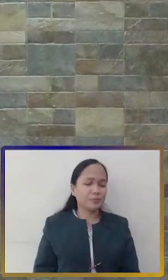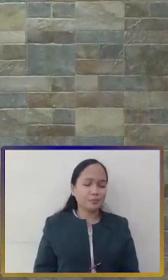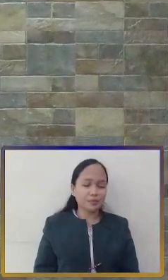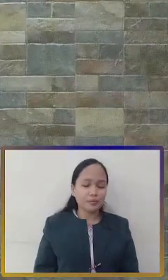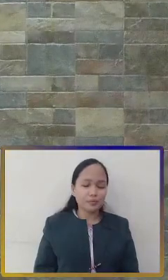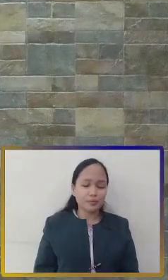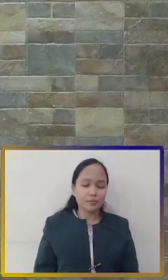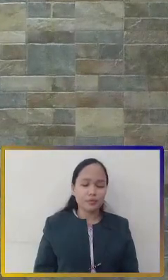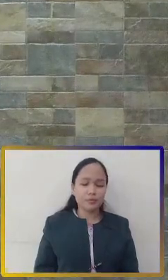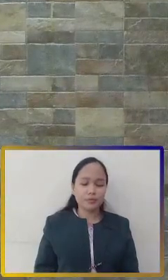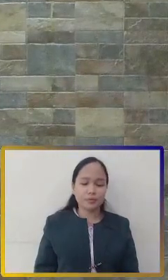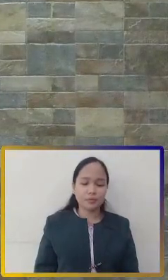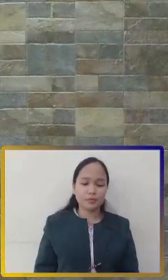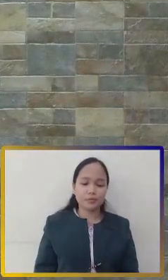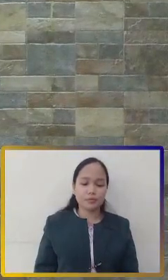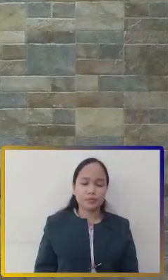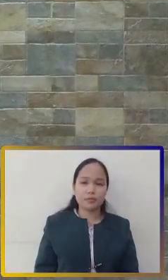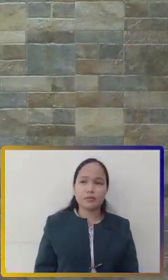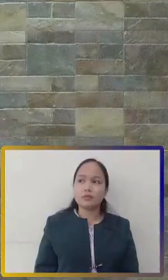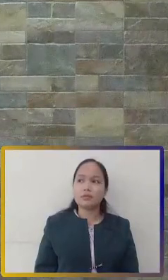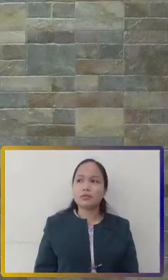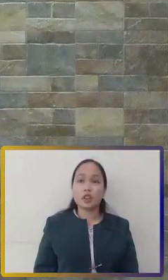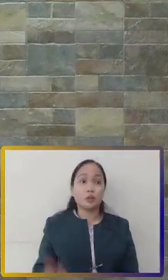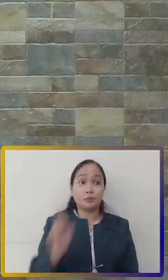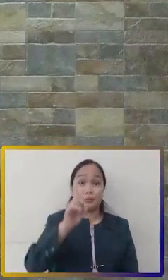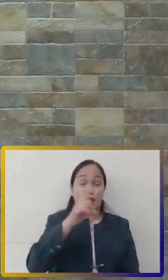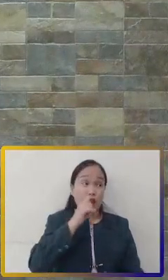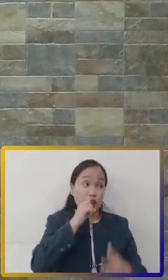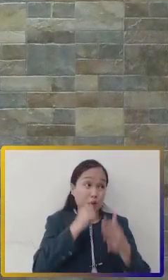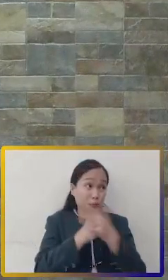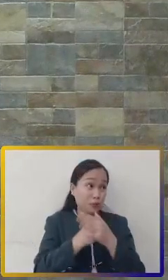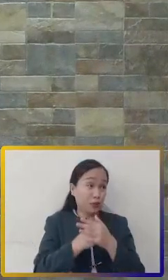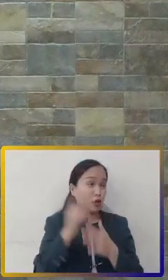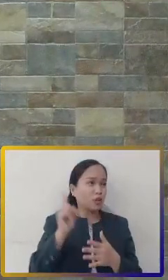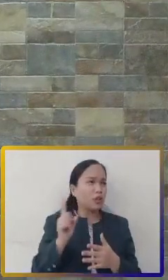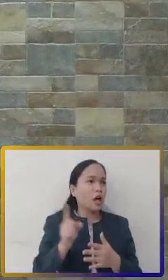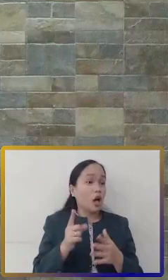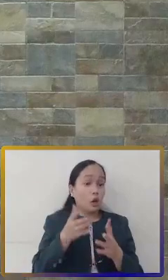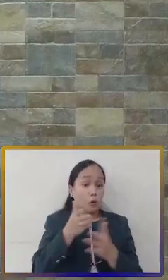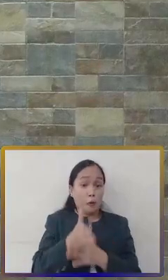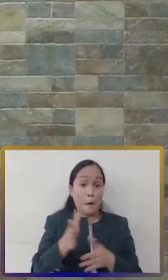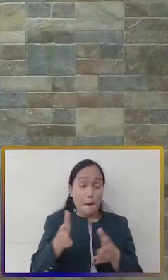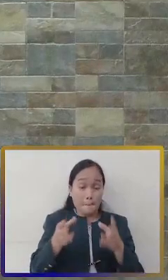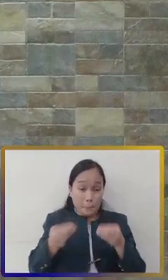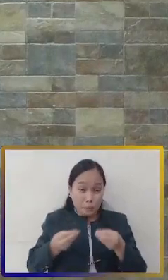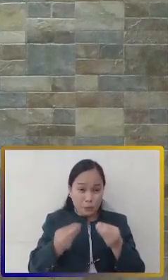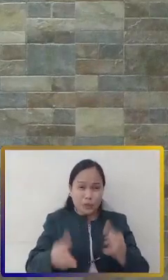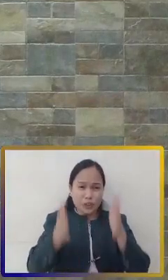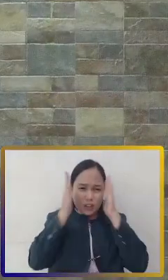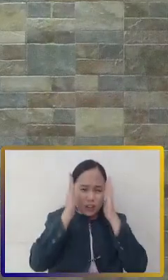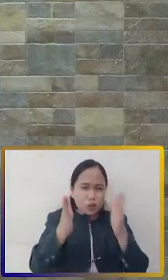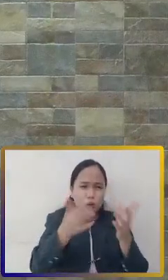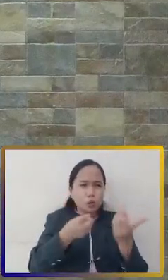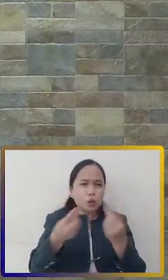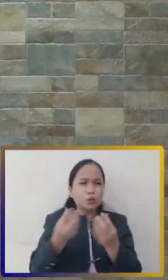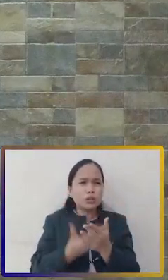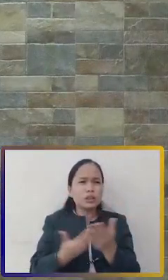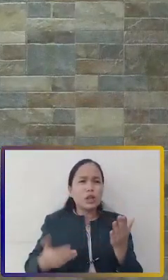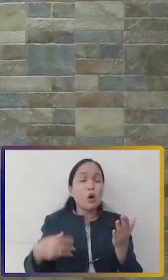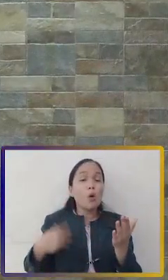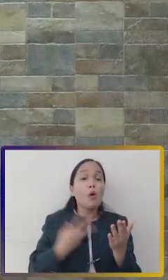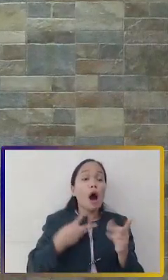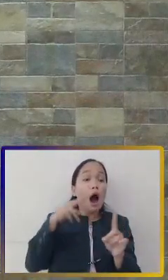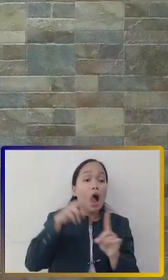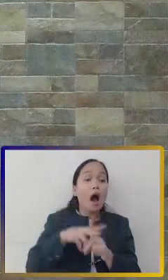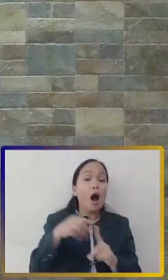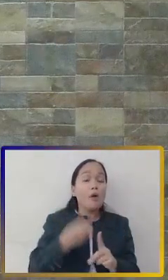brethren, pag-uunawain po natin ito. Simple lang ito, mga kapatid. By paying attention, by doing this, we are applying our